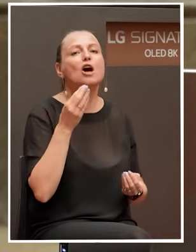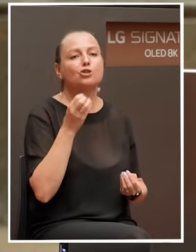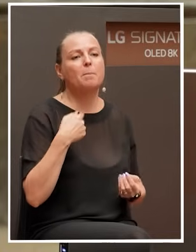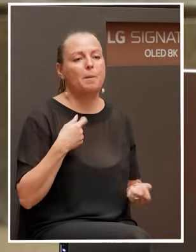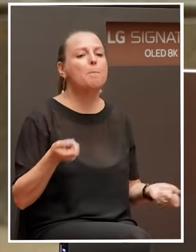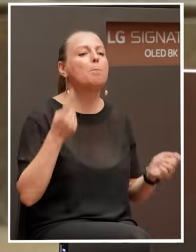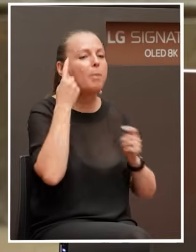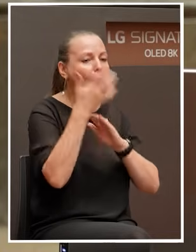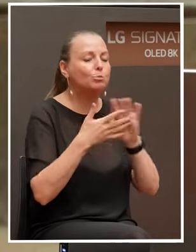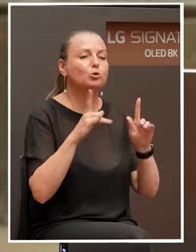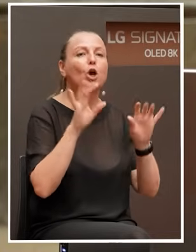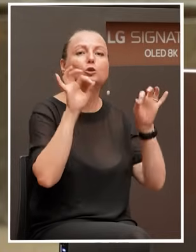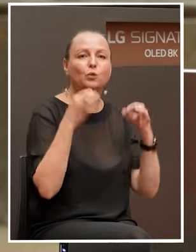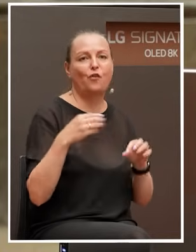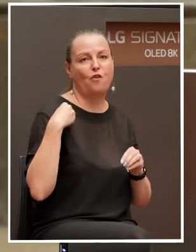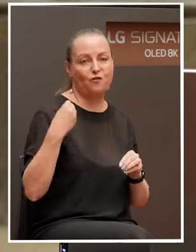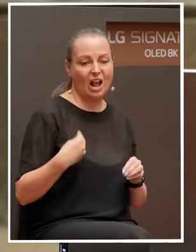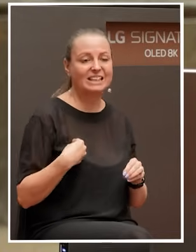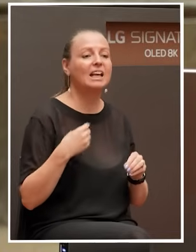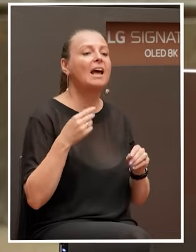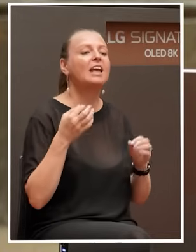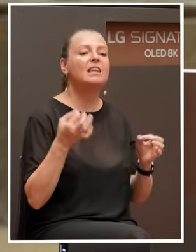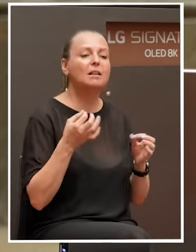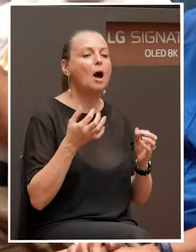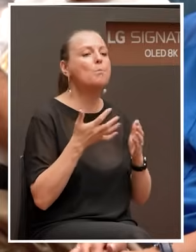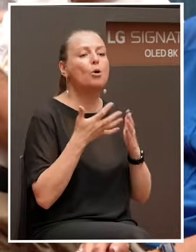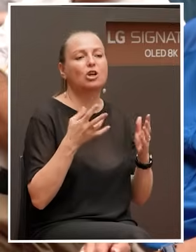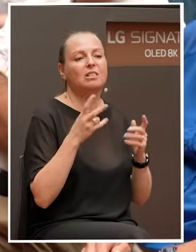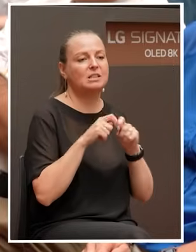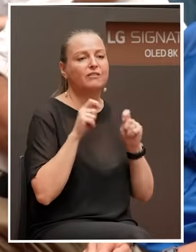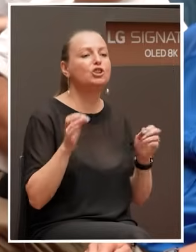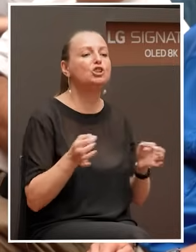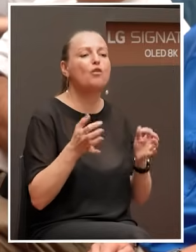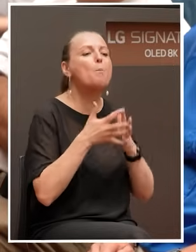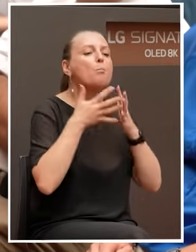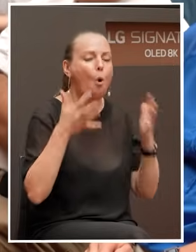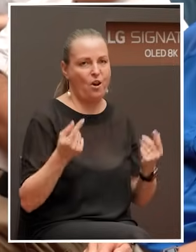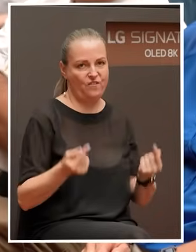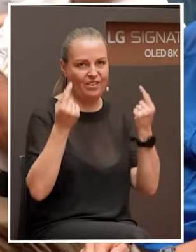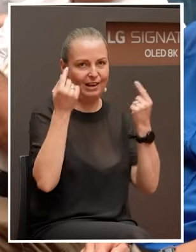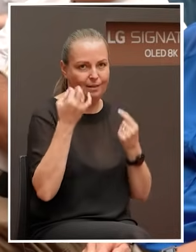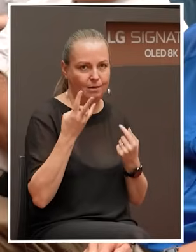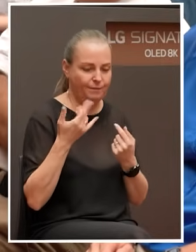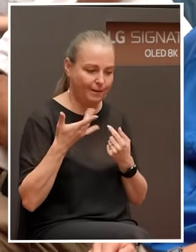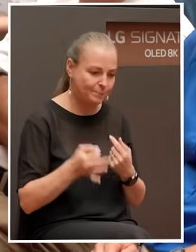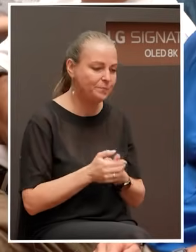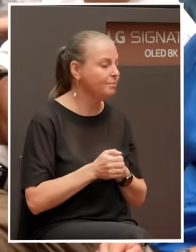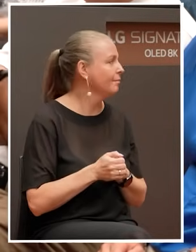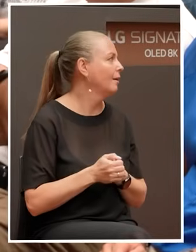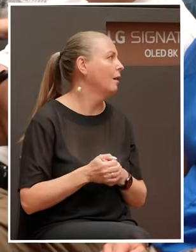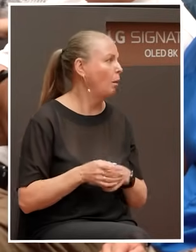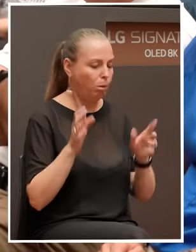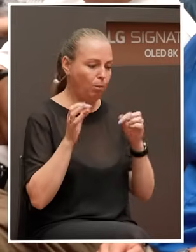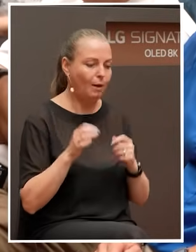искусства Франция никогда не создавала ничего более великого? А если вам скажу, что это последние строки книги, то вы поймете, что это,